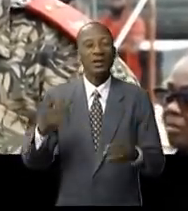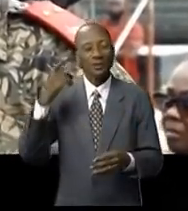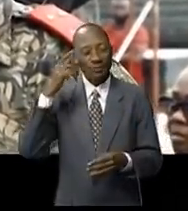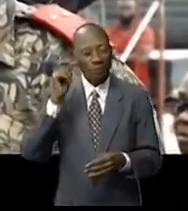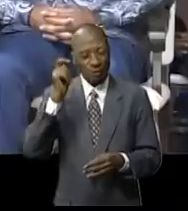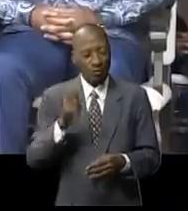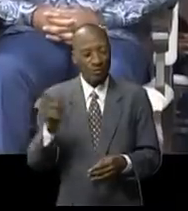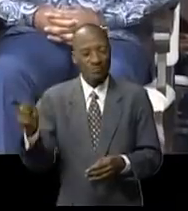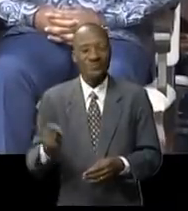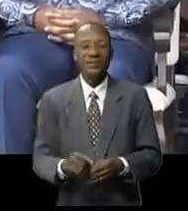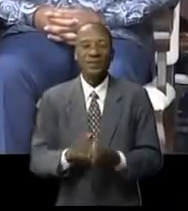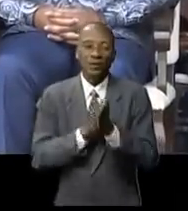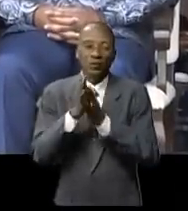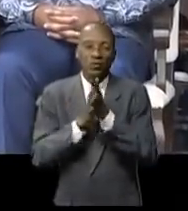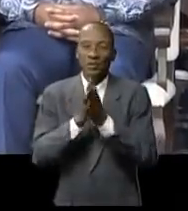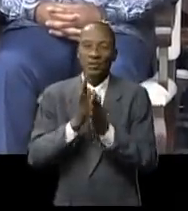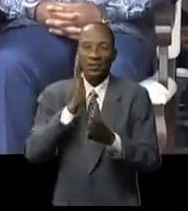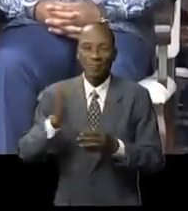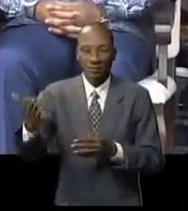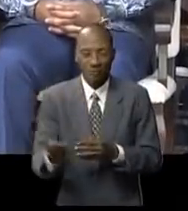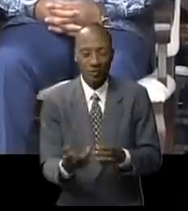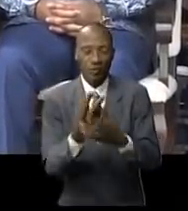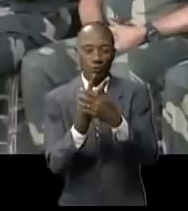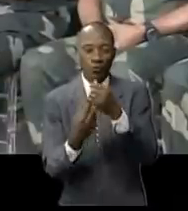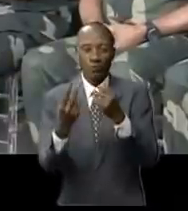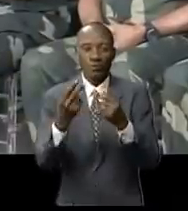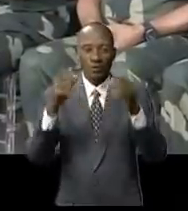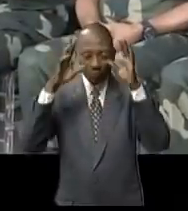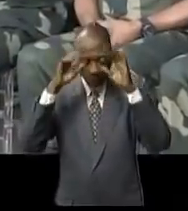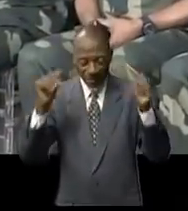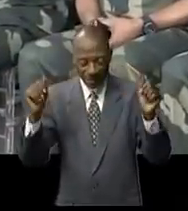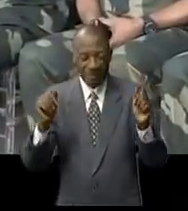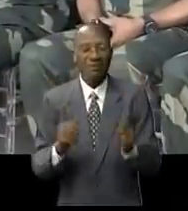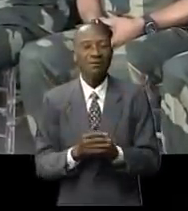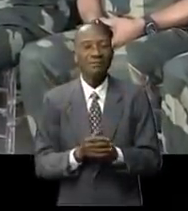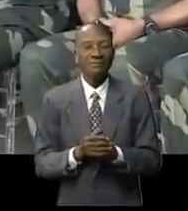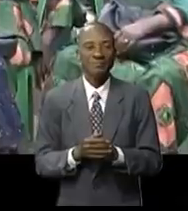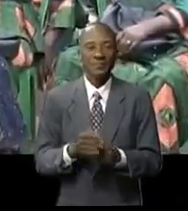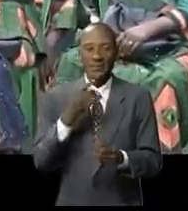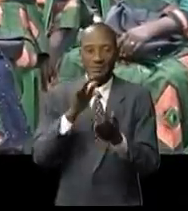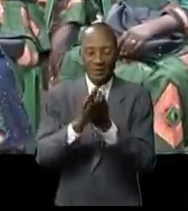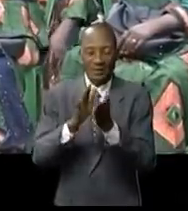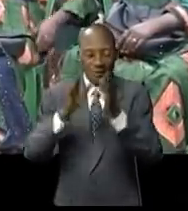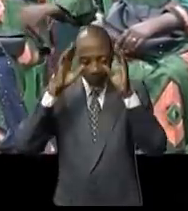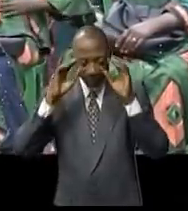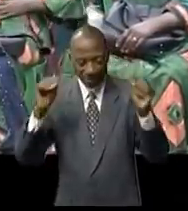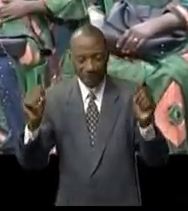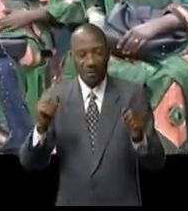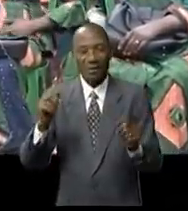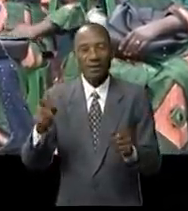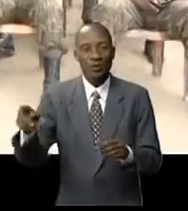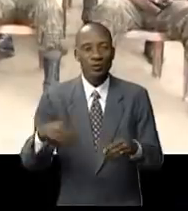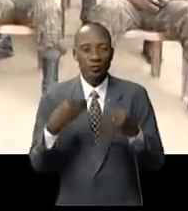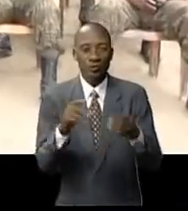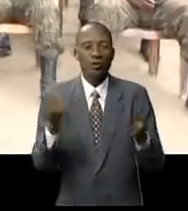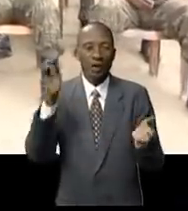a souhaité la bienvenue au couple présidentiel et a, au nom des hommes de troupes, remercié le commandant suprême qui tient à donner un moral